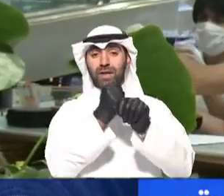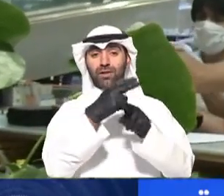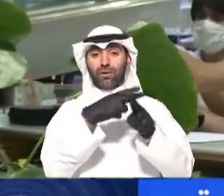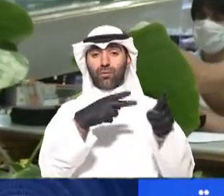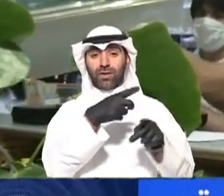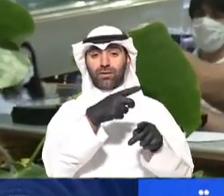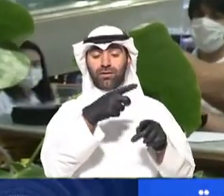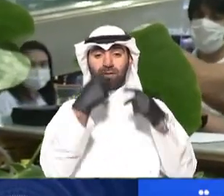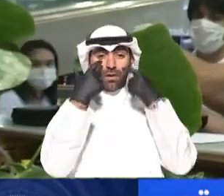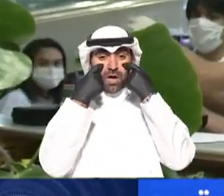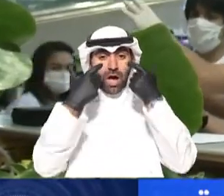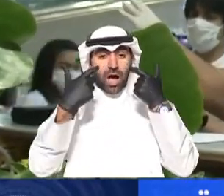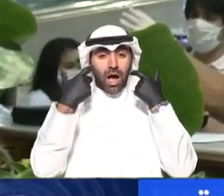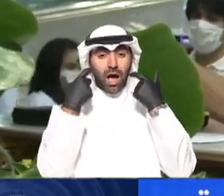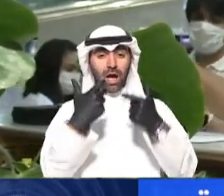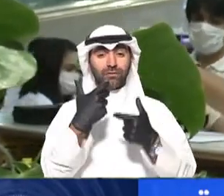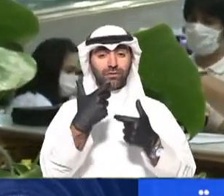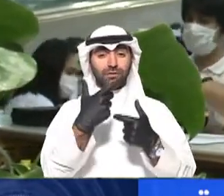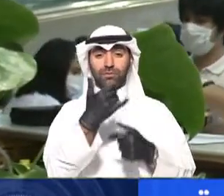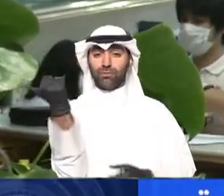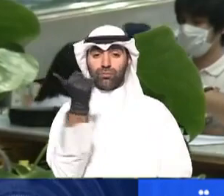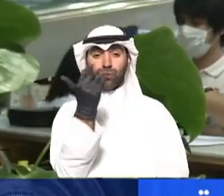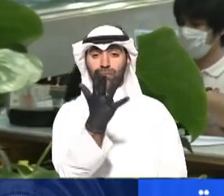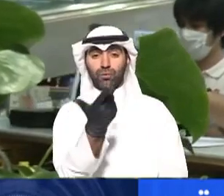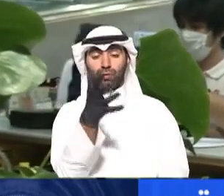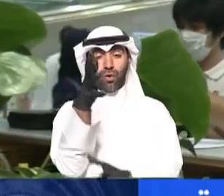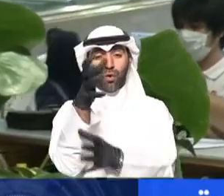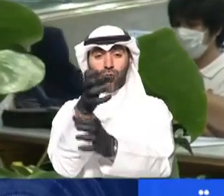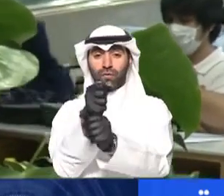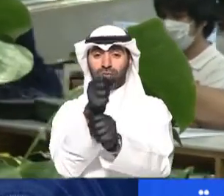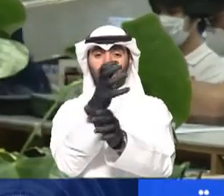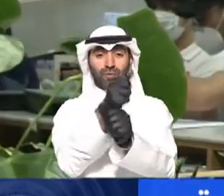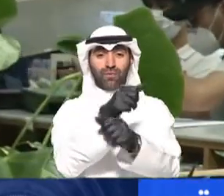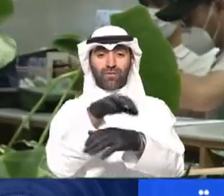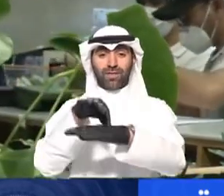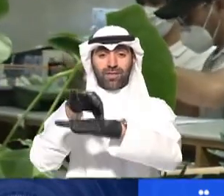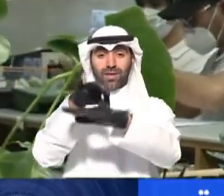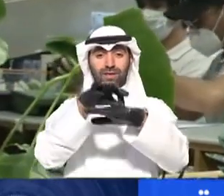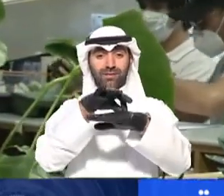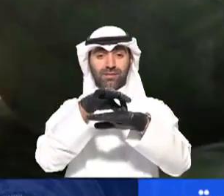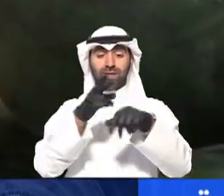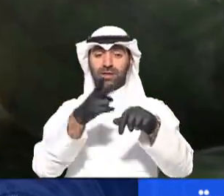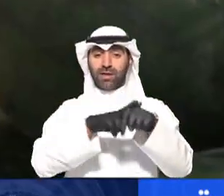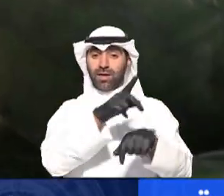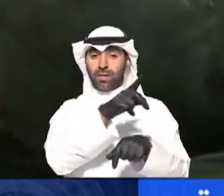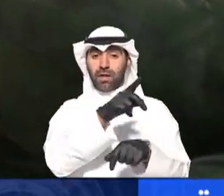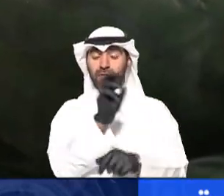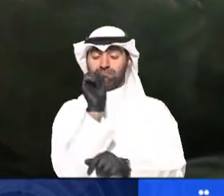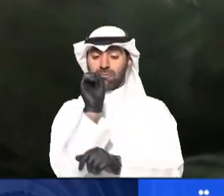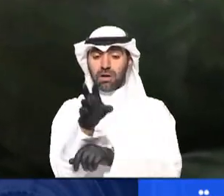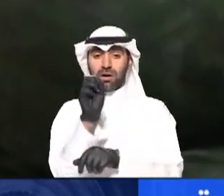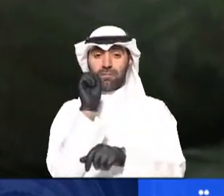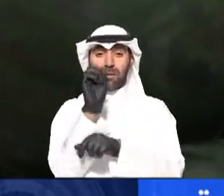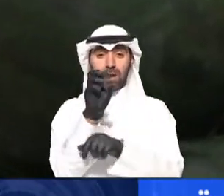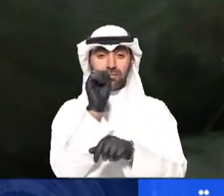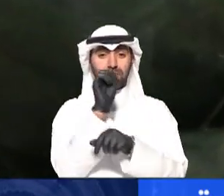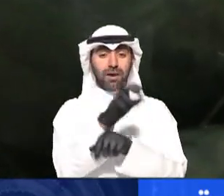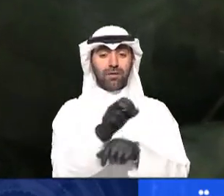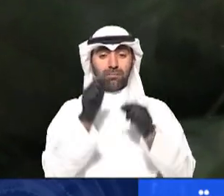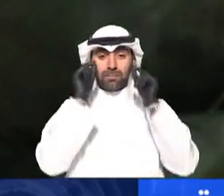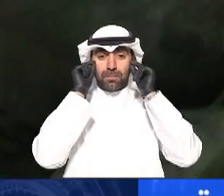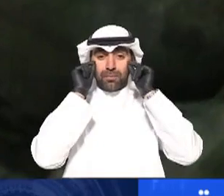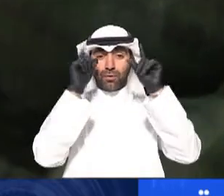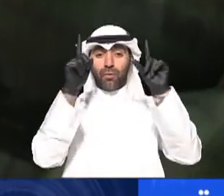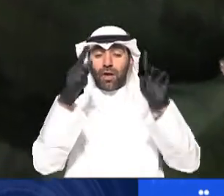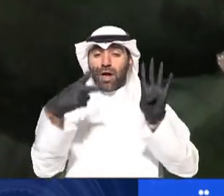المنتشرة في أنحاء الكويت، بخصوص التوعية الاجتماعية عن البعد والجلافز